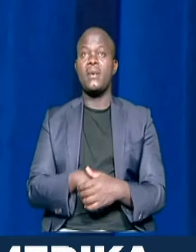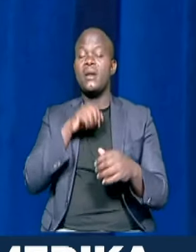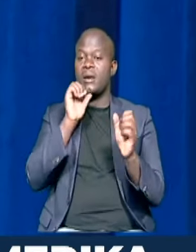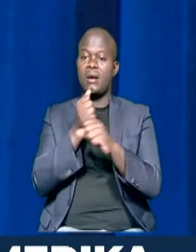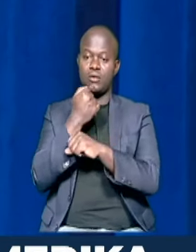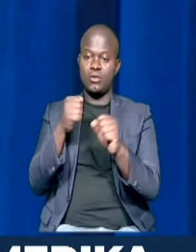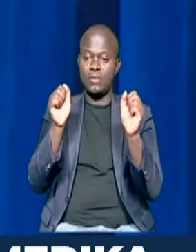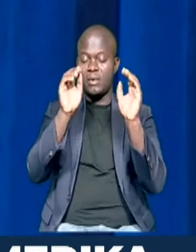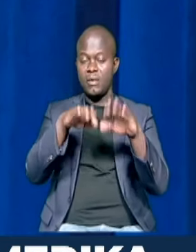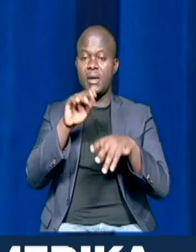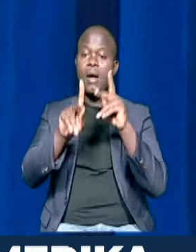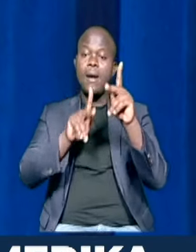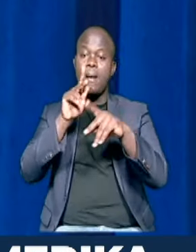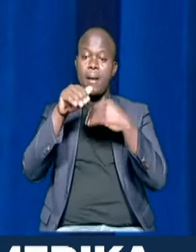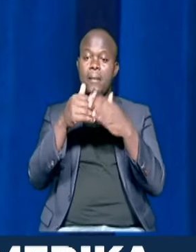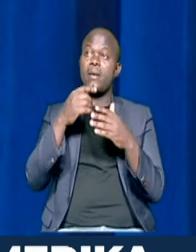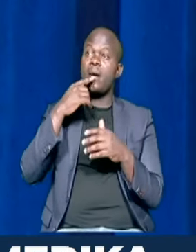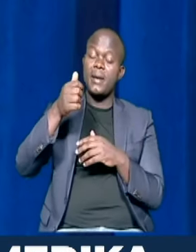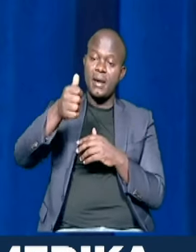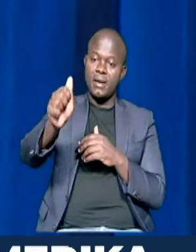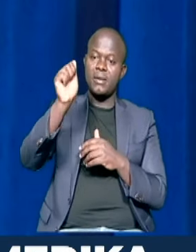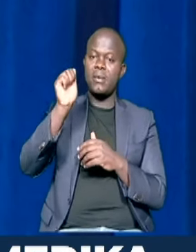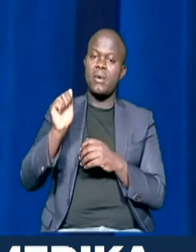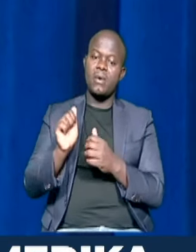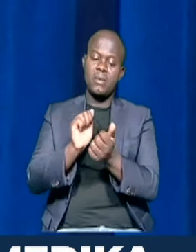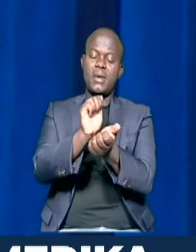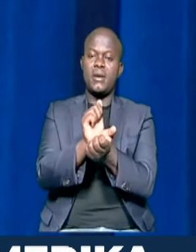twashoboraga kureka abantu ngo bari bo bihanira